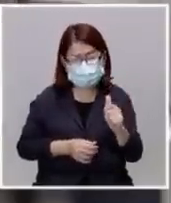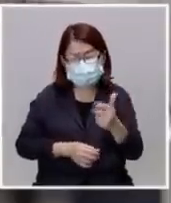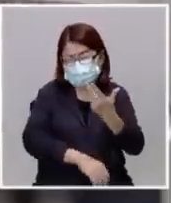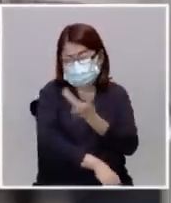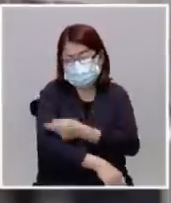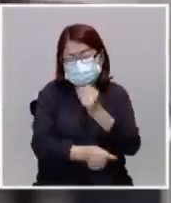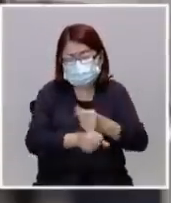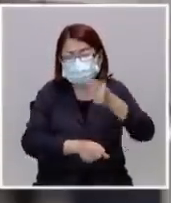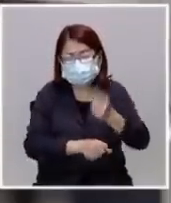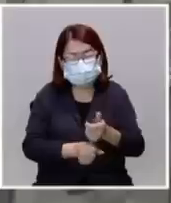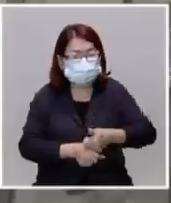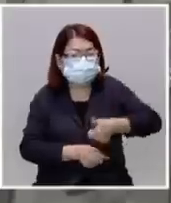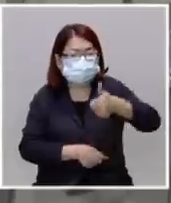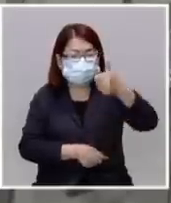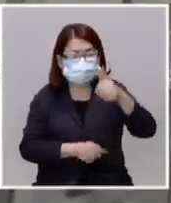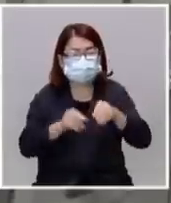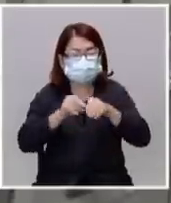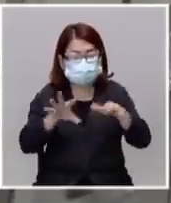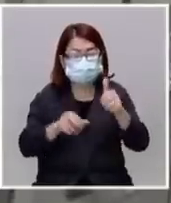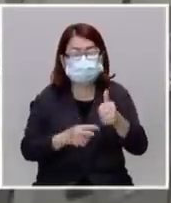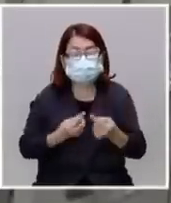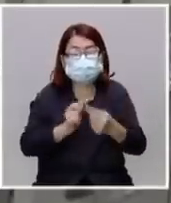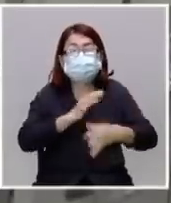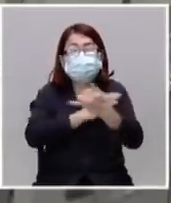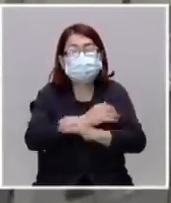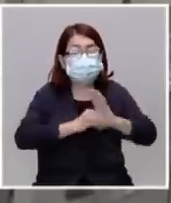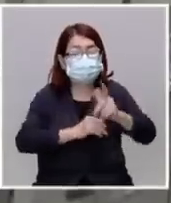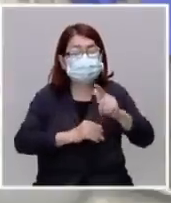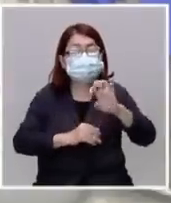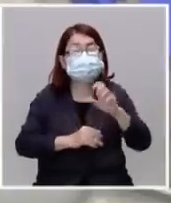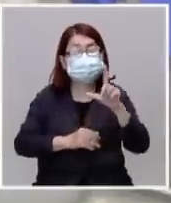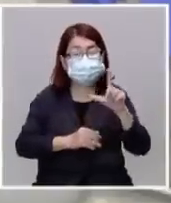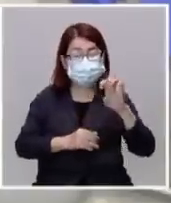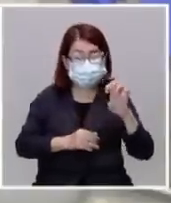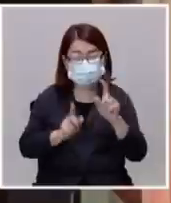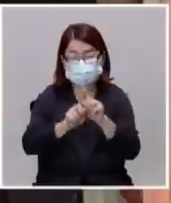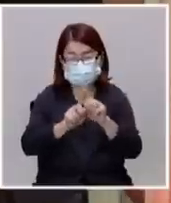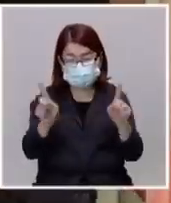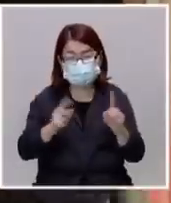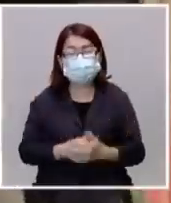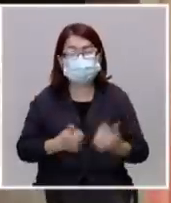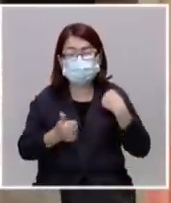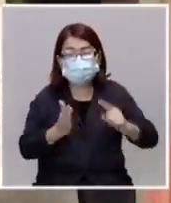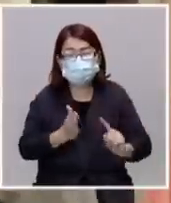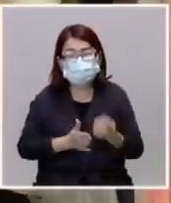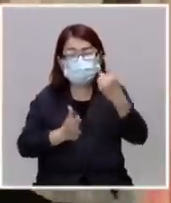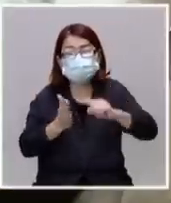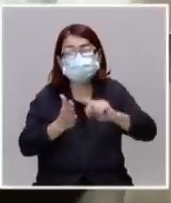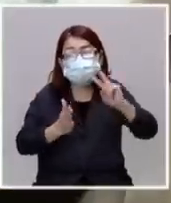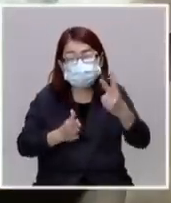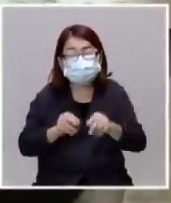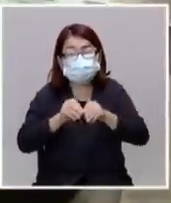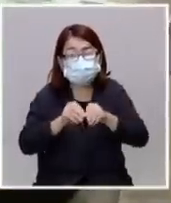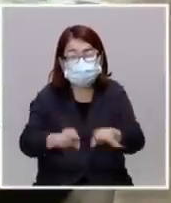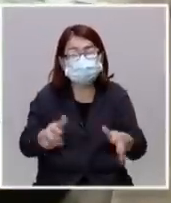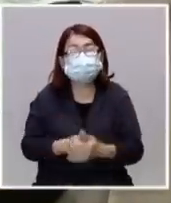งหรือว่าไปใช้งานจริงๆเนี่ยนะคะแต่ที่ชิลีมีผลตรงกันข้ามค่ะพบว่ามีการระบาดอีกครั้งหลังการฉีดวัคซีน1